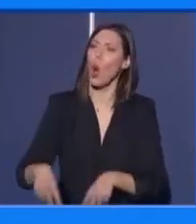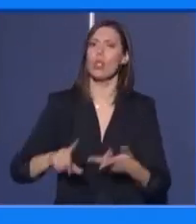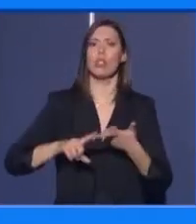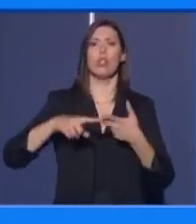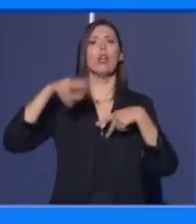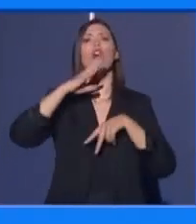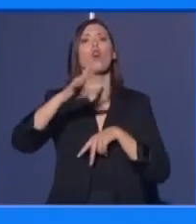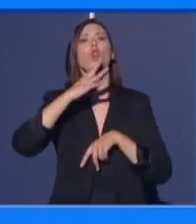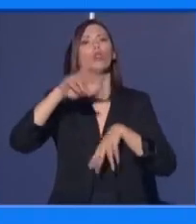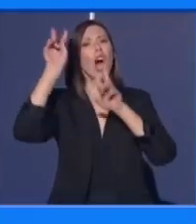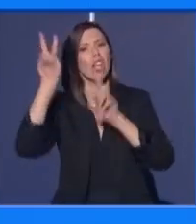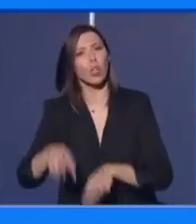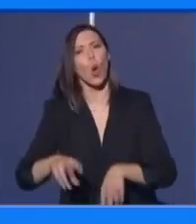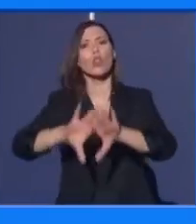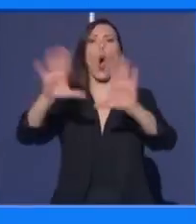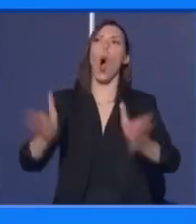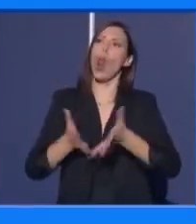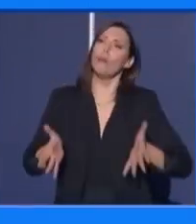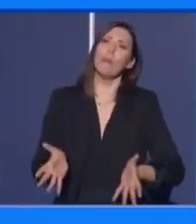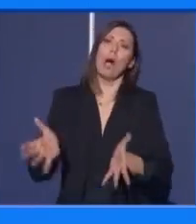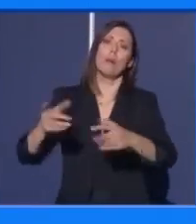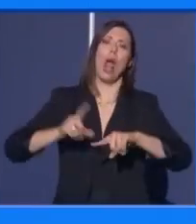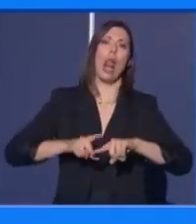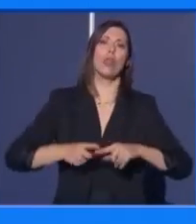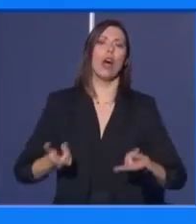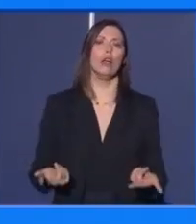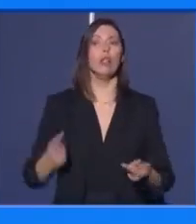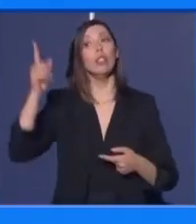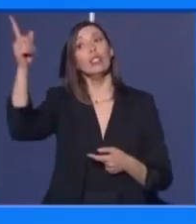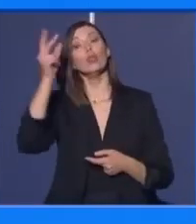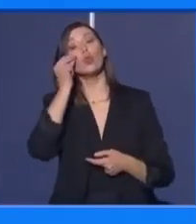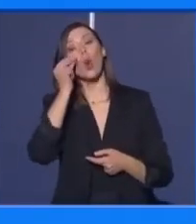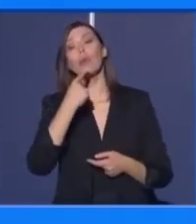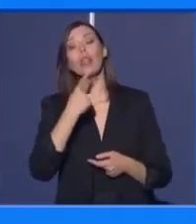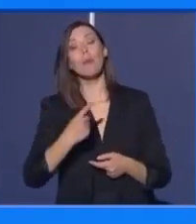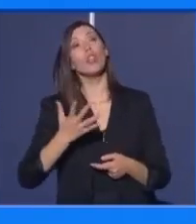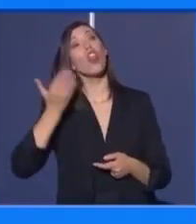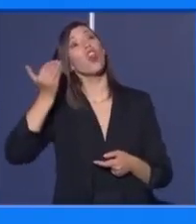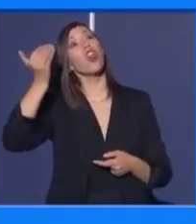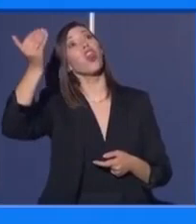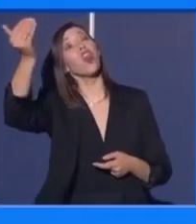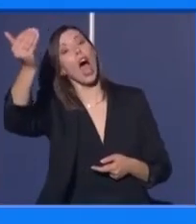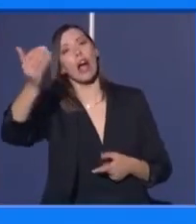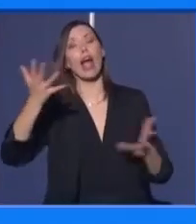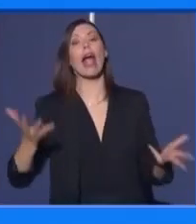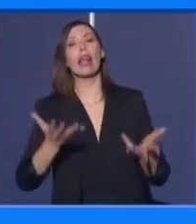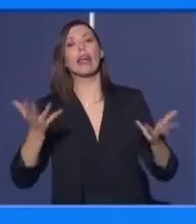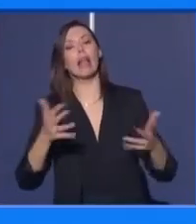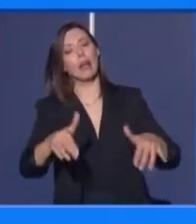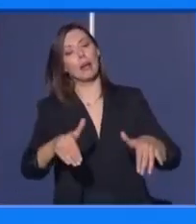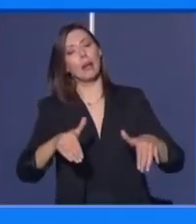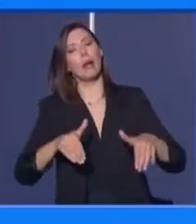γλώσσας, ενώ προσέξτε, τα Σκόπια υποσχέθηκαν ότι θα κάνουν κάποιες παραχωρήσεις στο μέλλον, αν